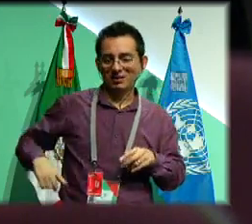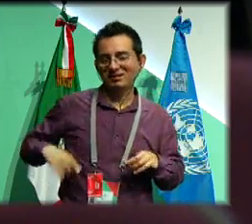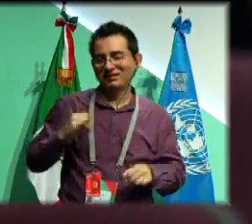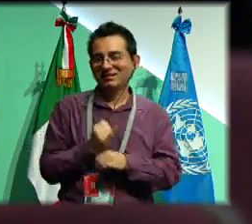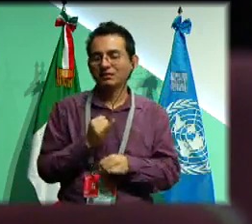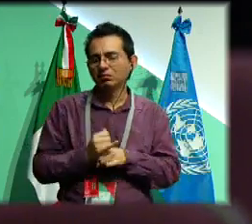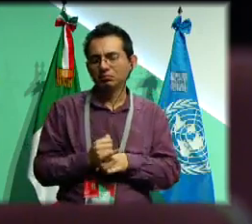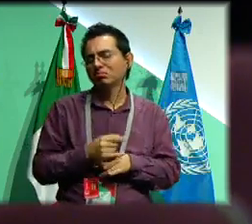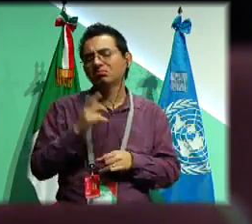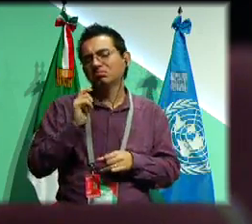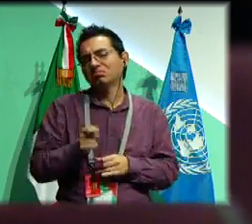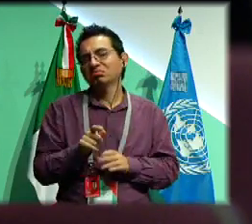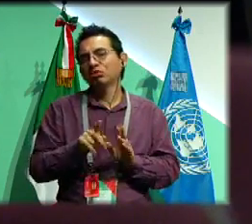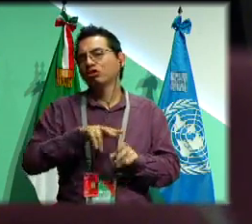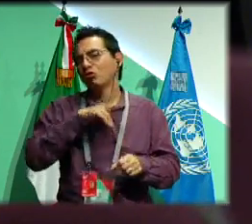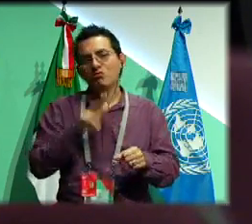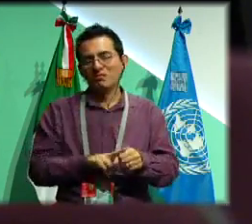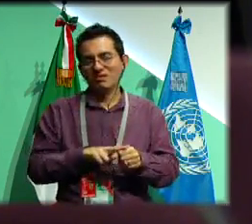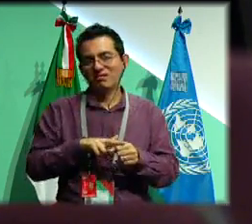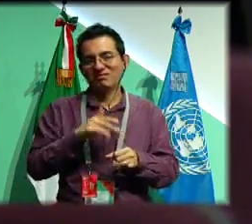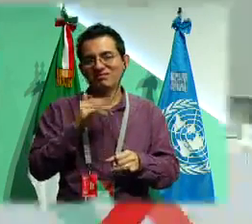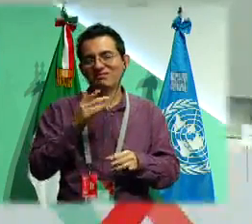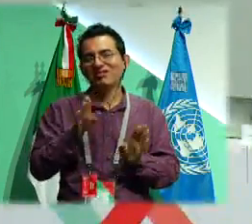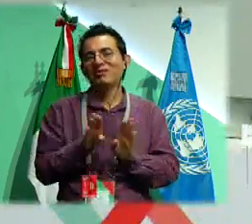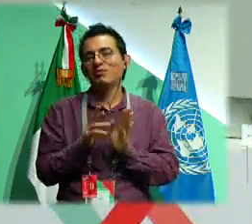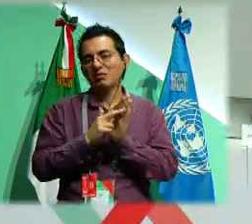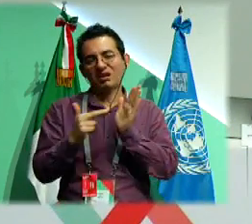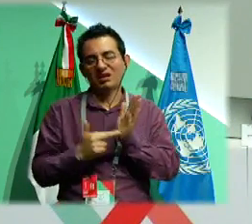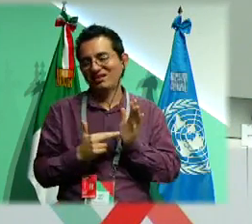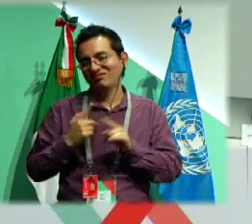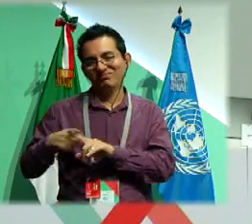les autres modèles, mais ce sont des règles différentes.